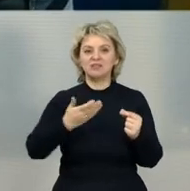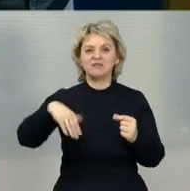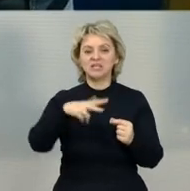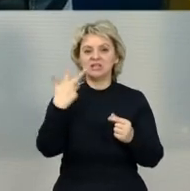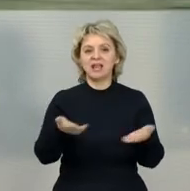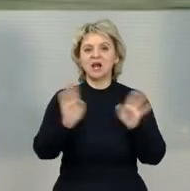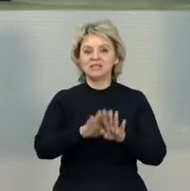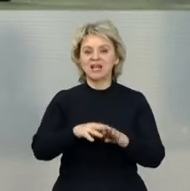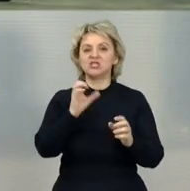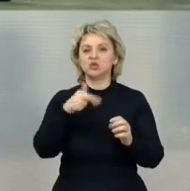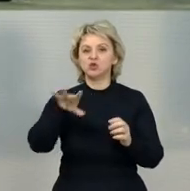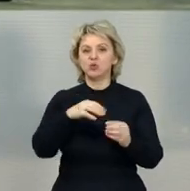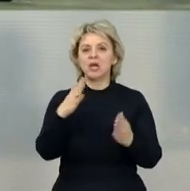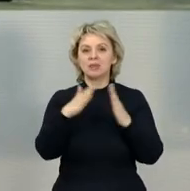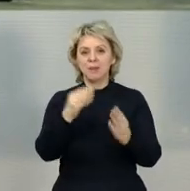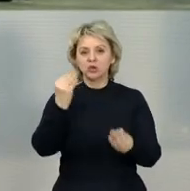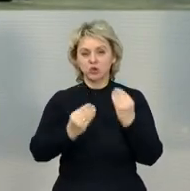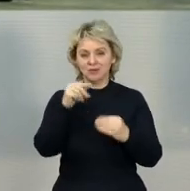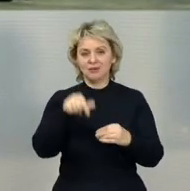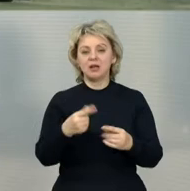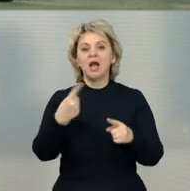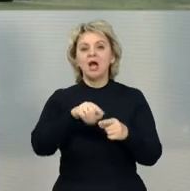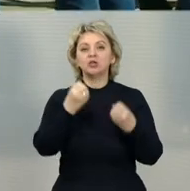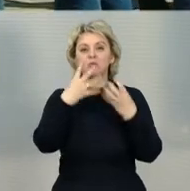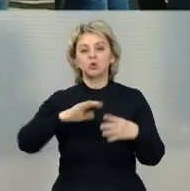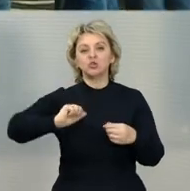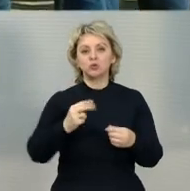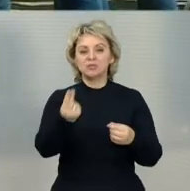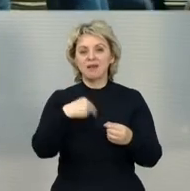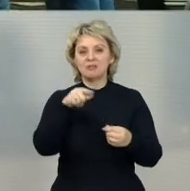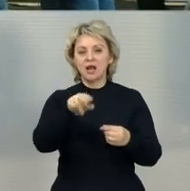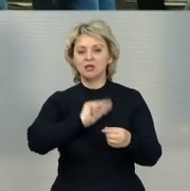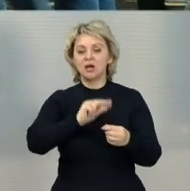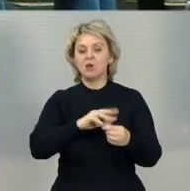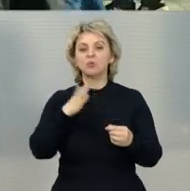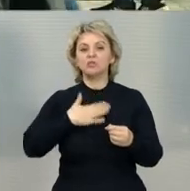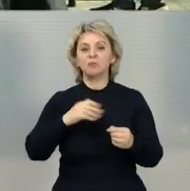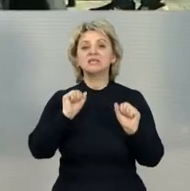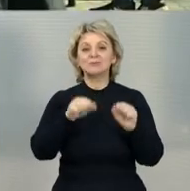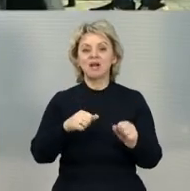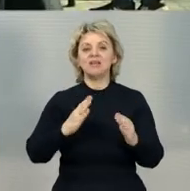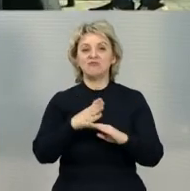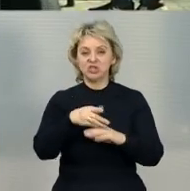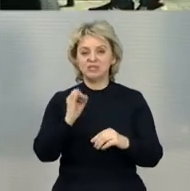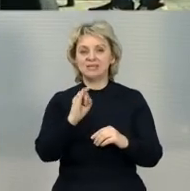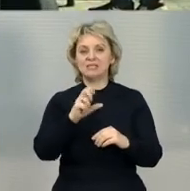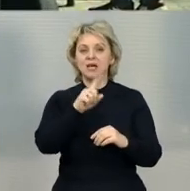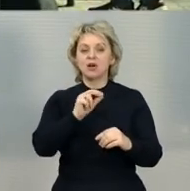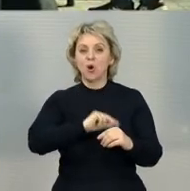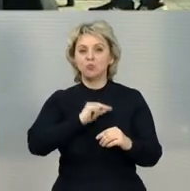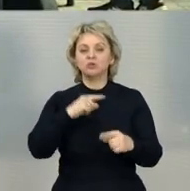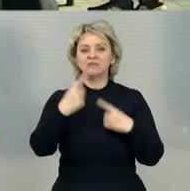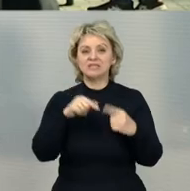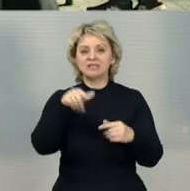3 оставшихся в сезоне домашних матча. Это просто друзья дали, они на работе. Мы сумели выбраться с работы. Да,